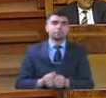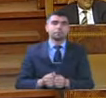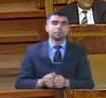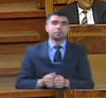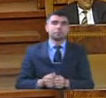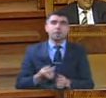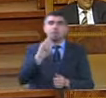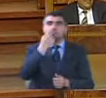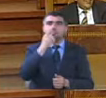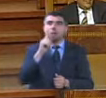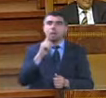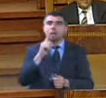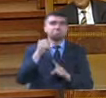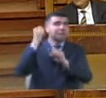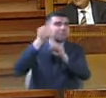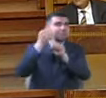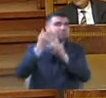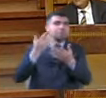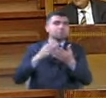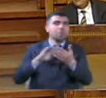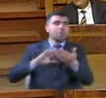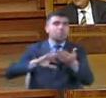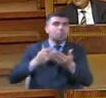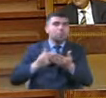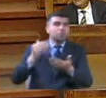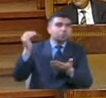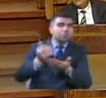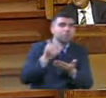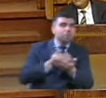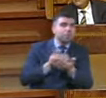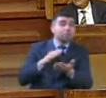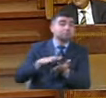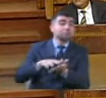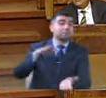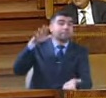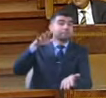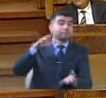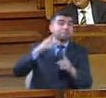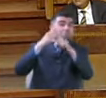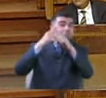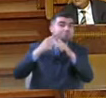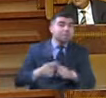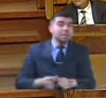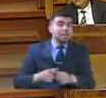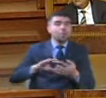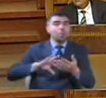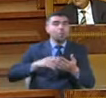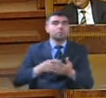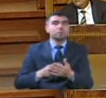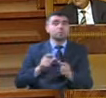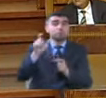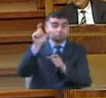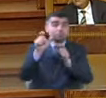وما باغياش تبذل مجهود باش تدخل الاموال الضائعه اللي هي في حوزه